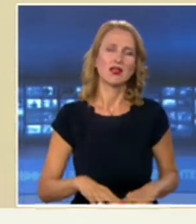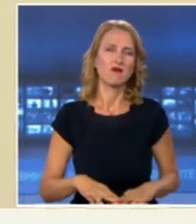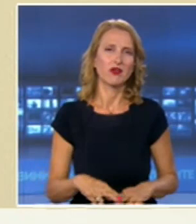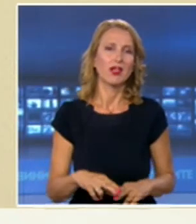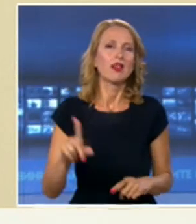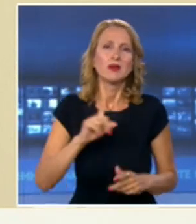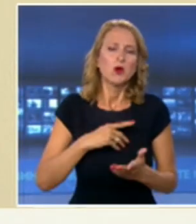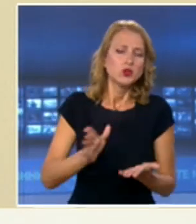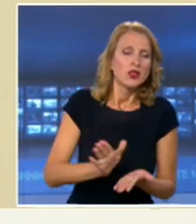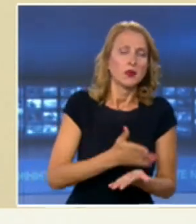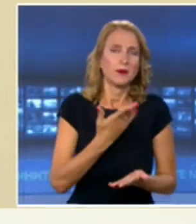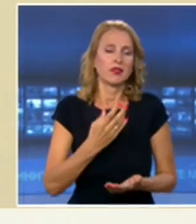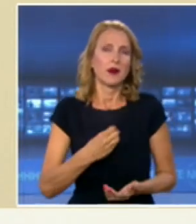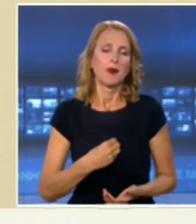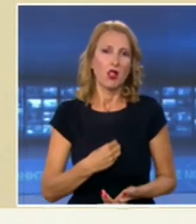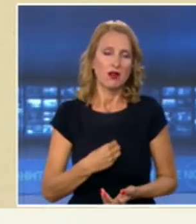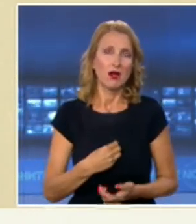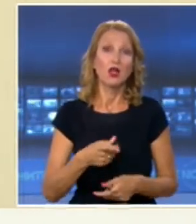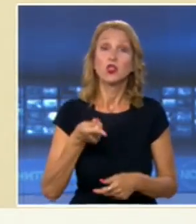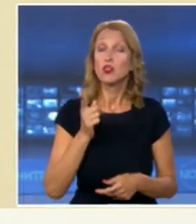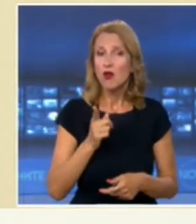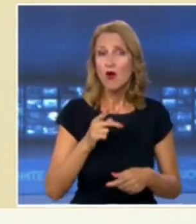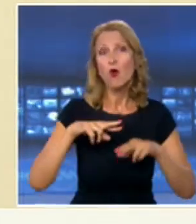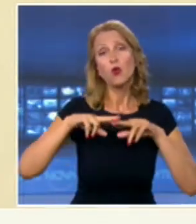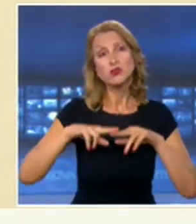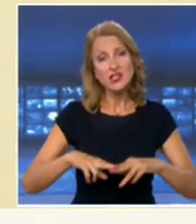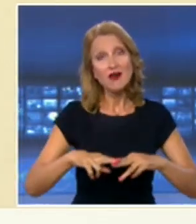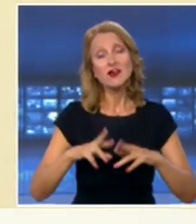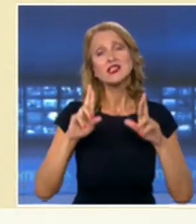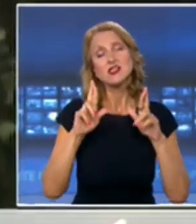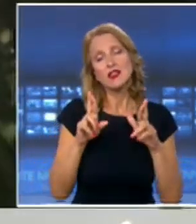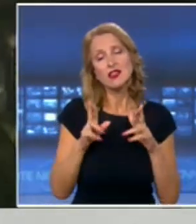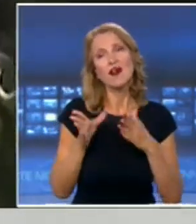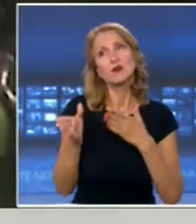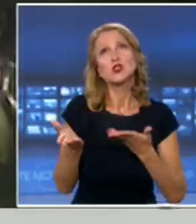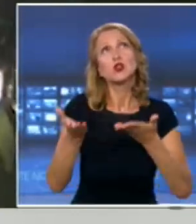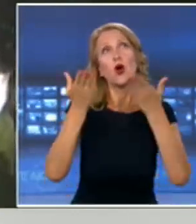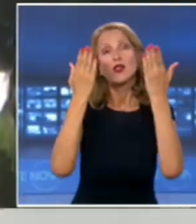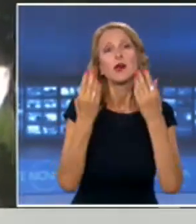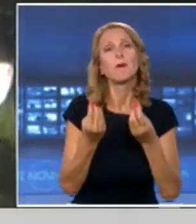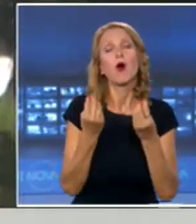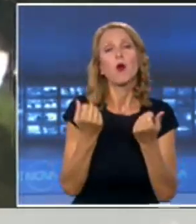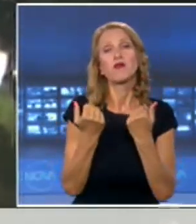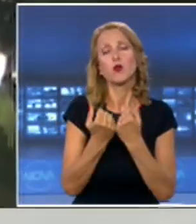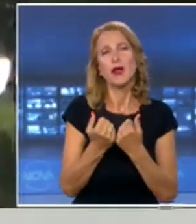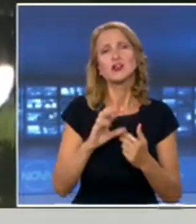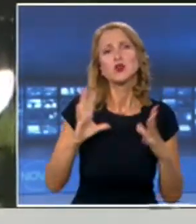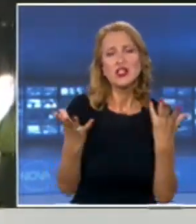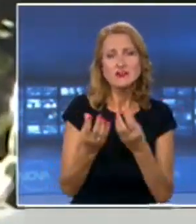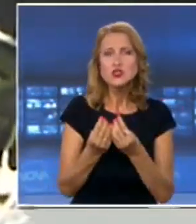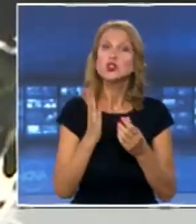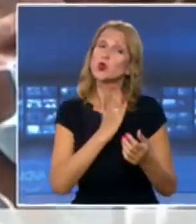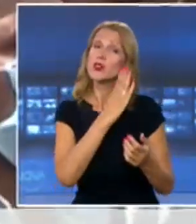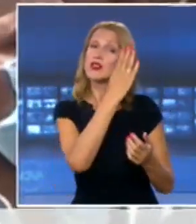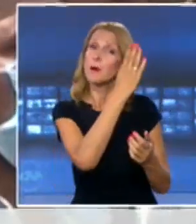Няма как да мине тази болка. Но остава ни да се надяваме, че е на по-хубаво място. Всички ще отидем там и ще се срещнем, но не знам кога. Никой не